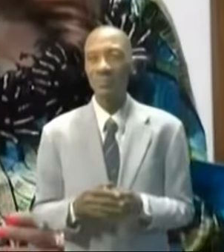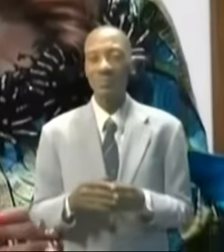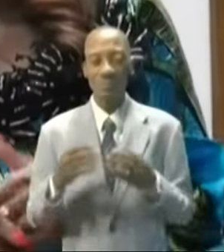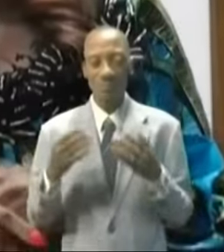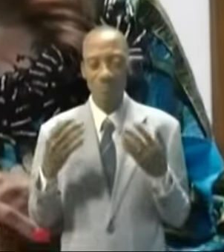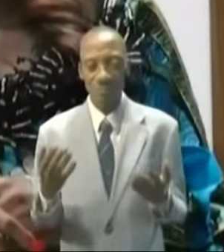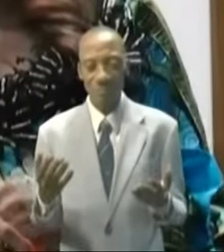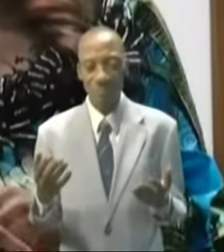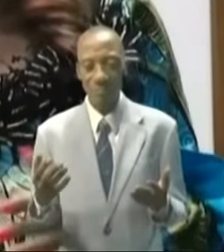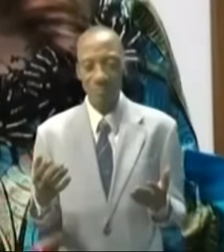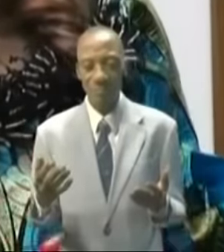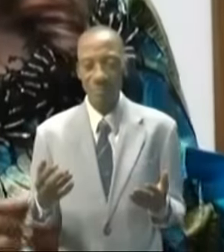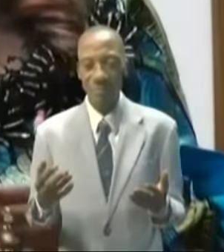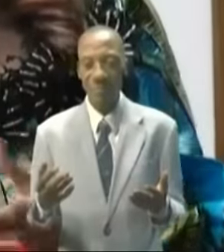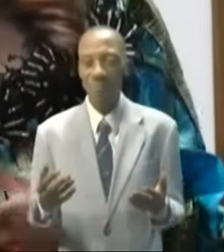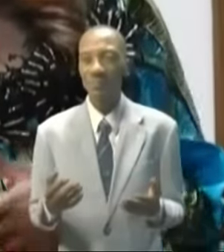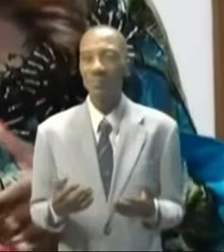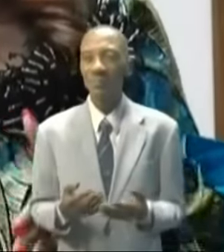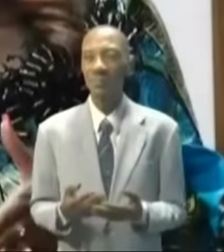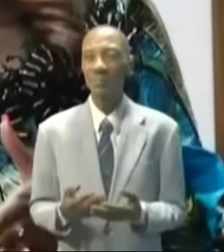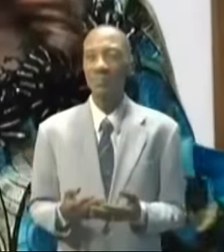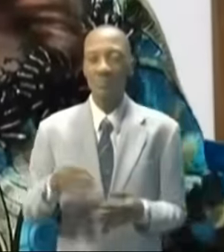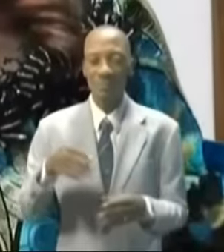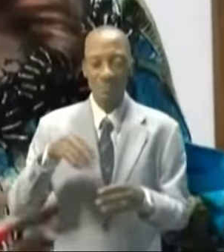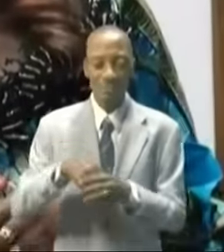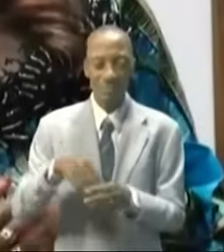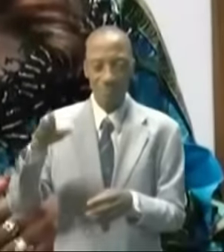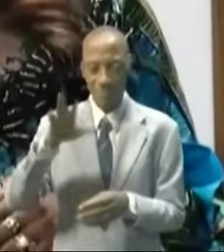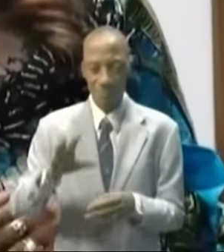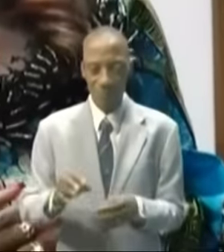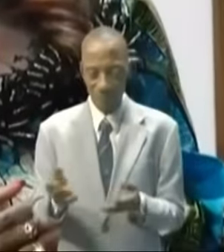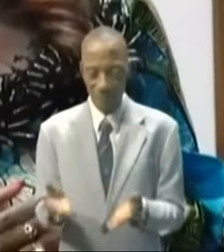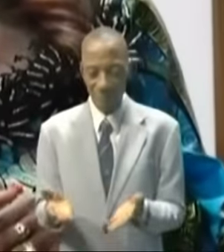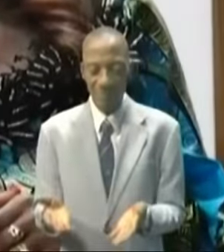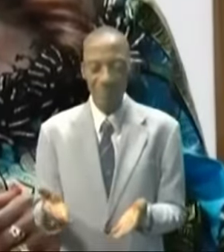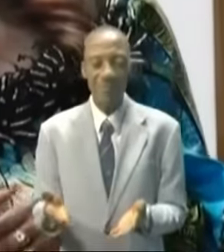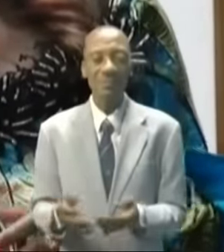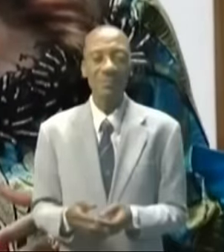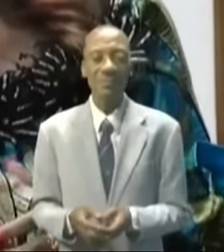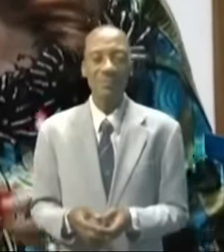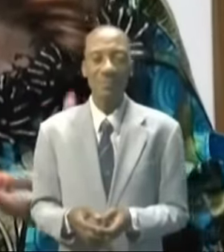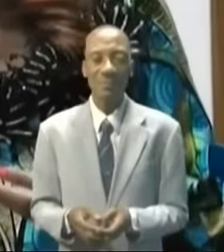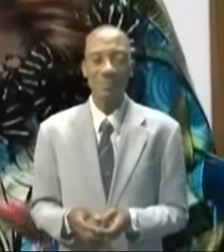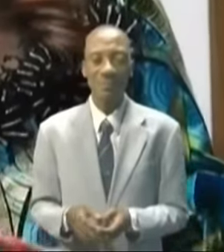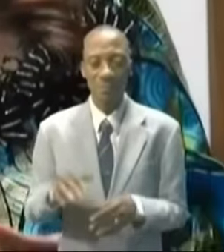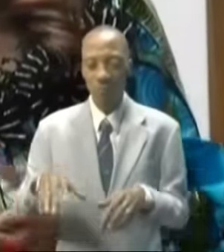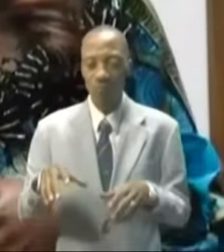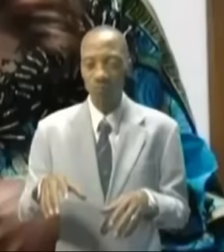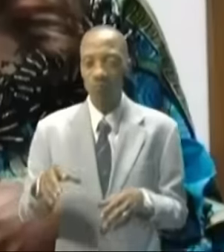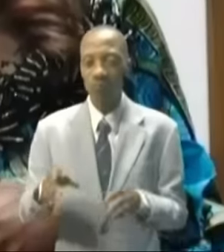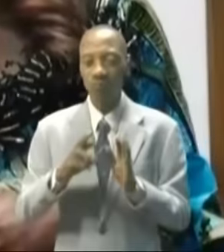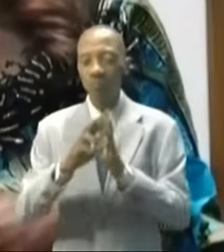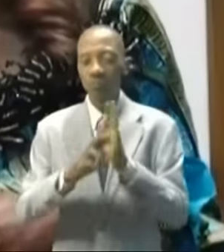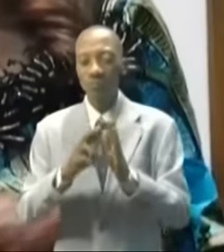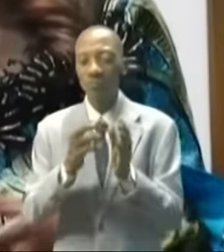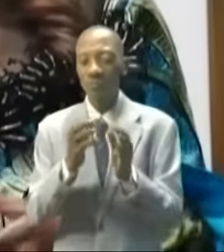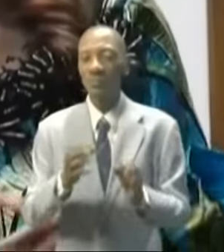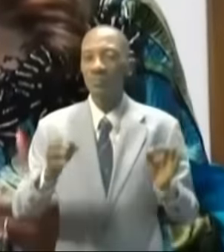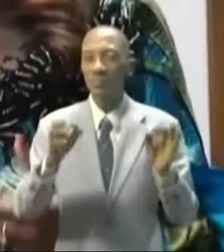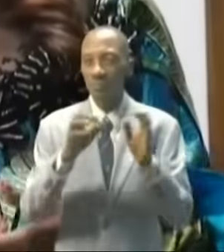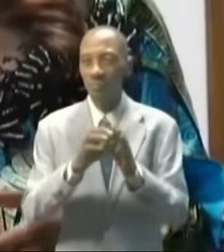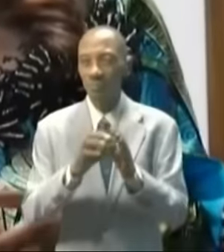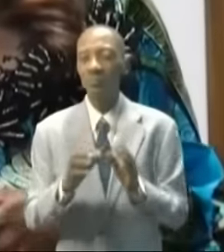dehors de chantiers battus, c'est-à-dire quitter le domaine de l'aide et de mendicité dans le climat, mais